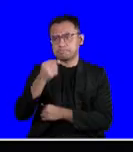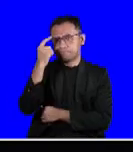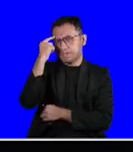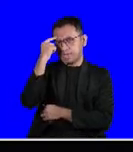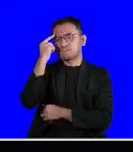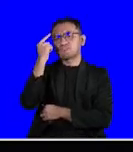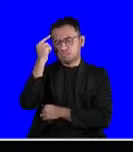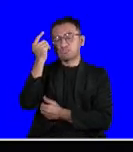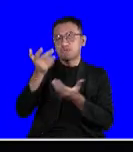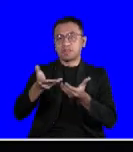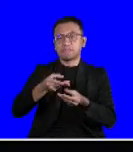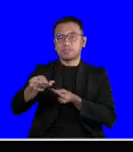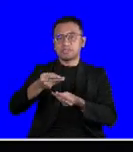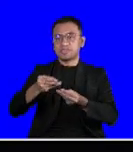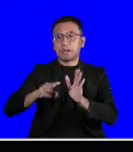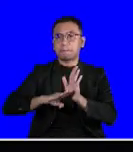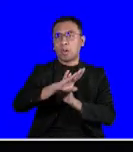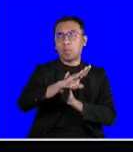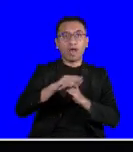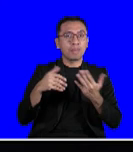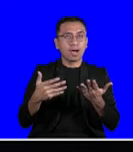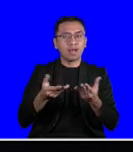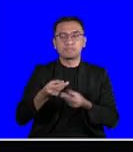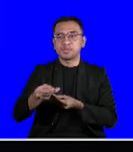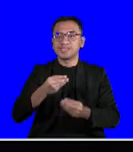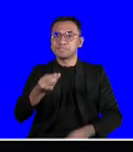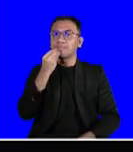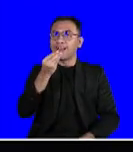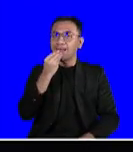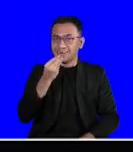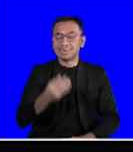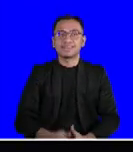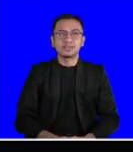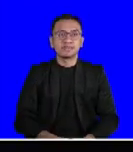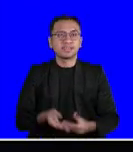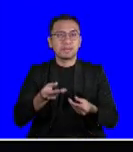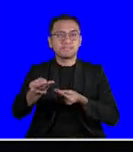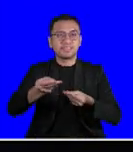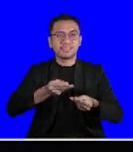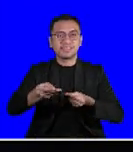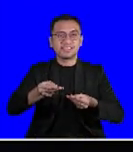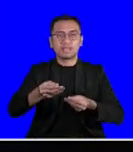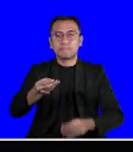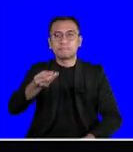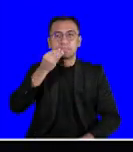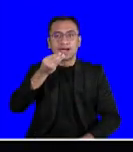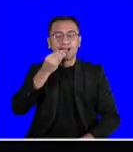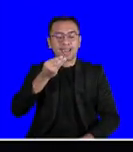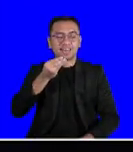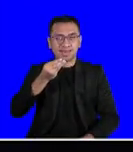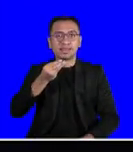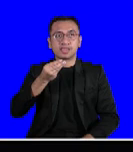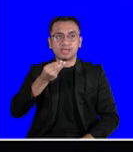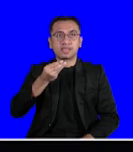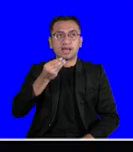bisa merasakan dampaknya adalah bisnis kuliner, ya. Nah, bisnis kuliner ini memang kalau kita perhatikan